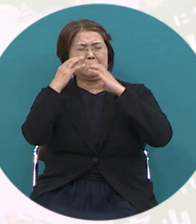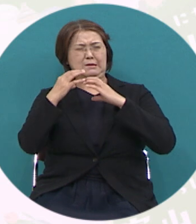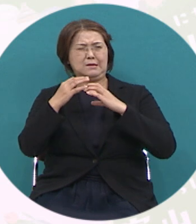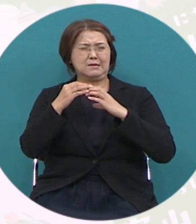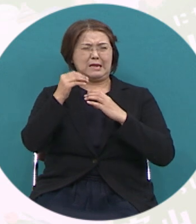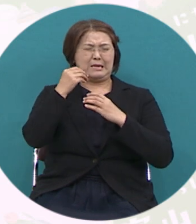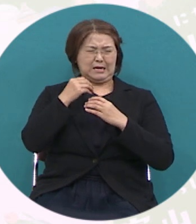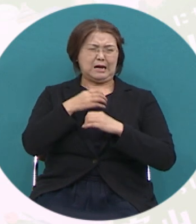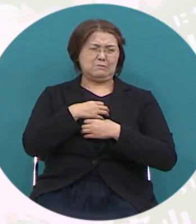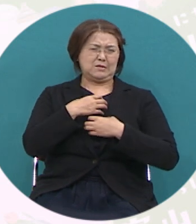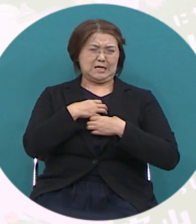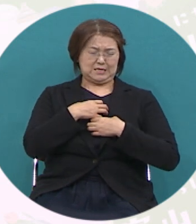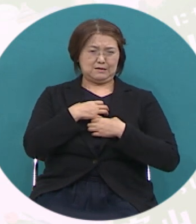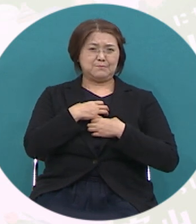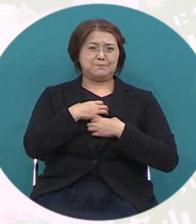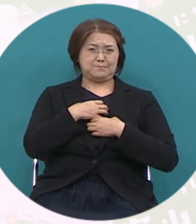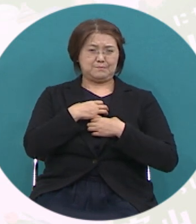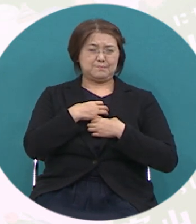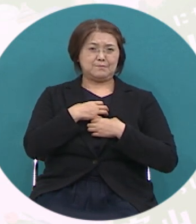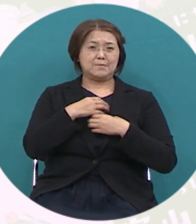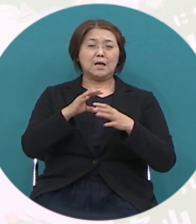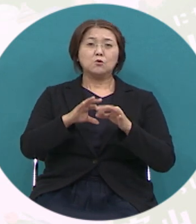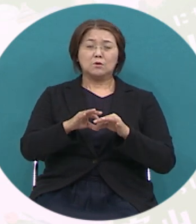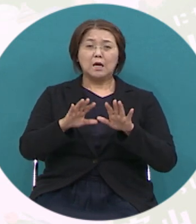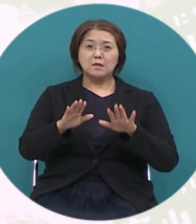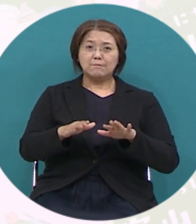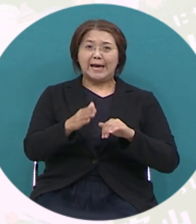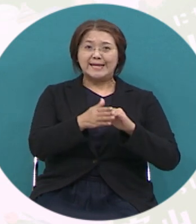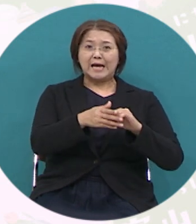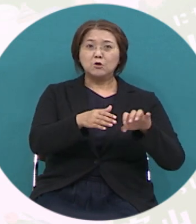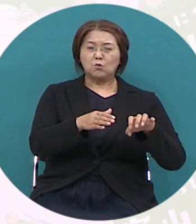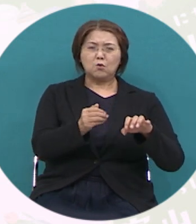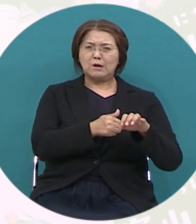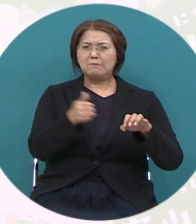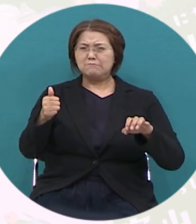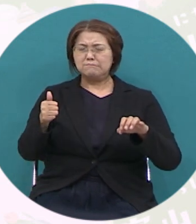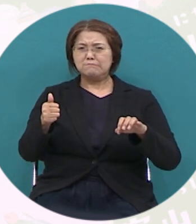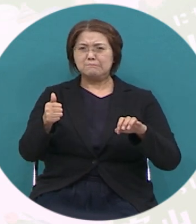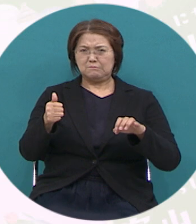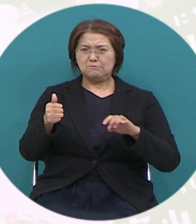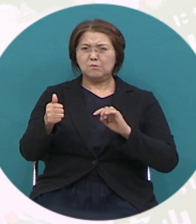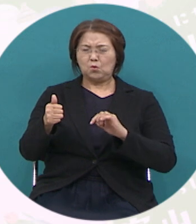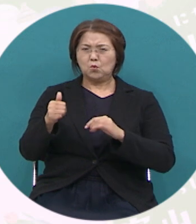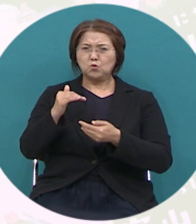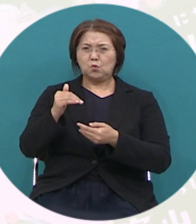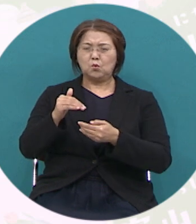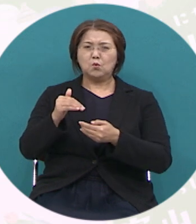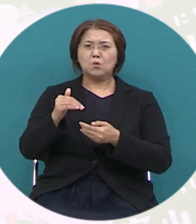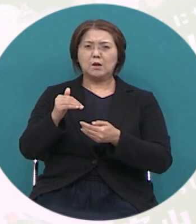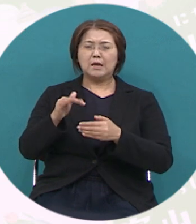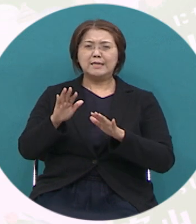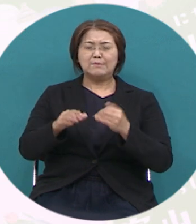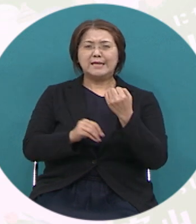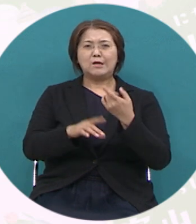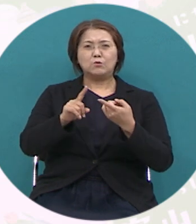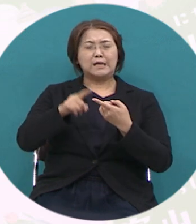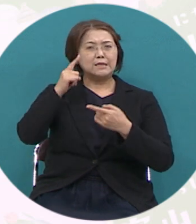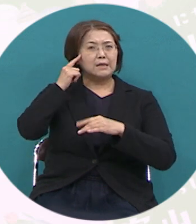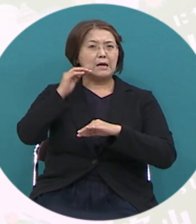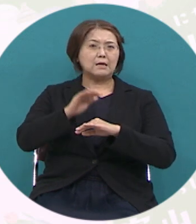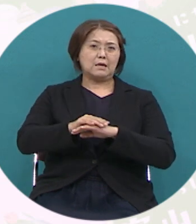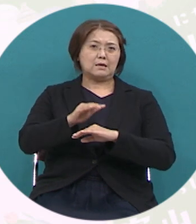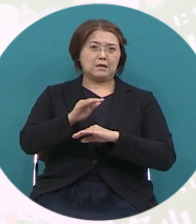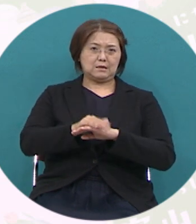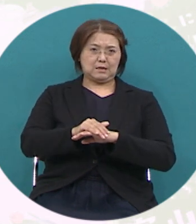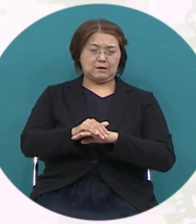やけどをしてしまう、これが非常に危ないということで、台所から出られるのであれば台所から出るというのが今の基本的な考え方にな